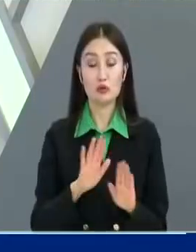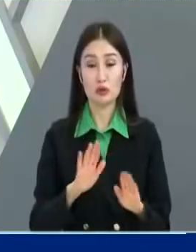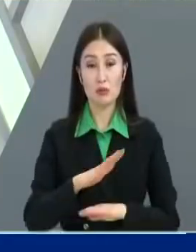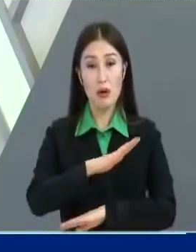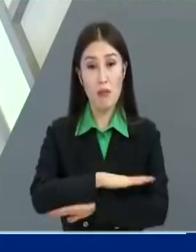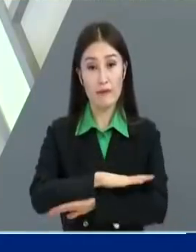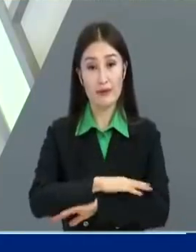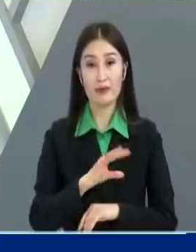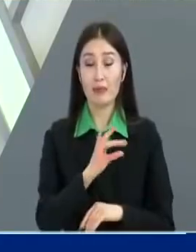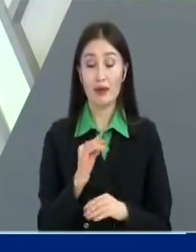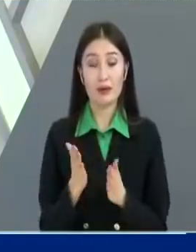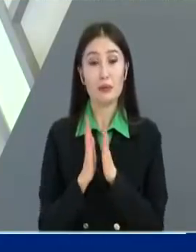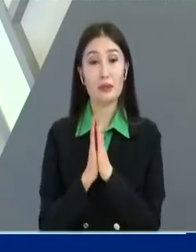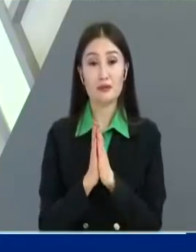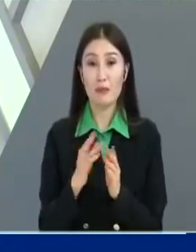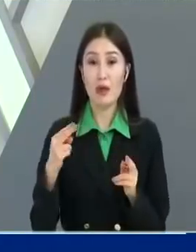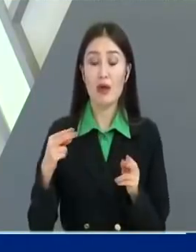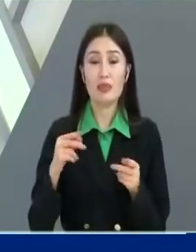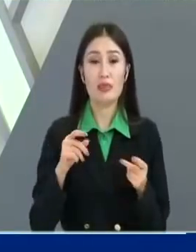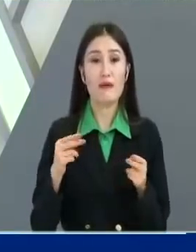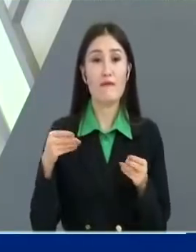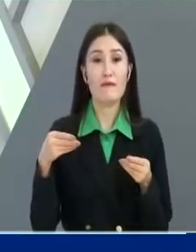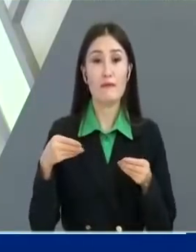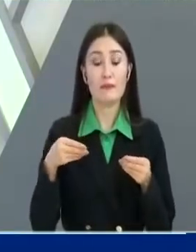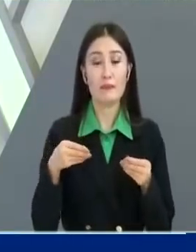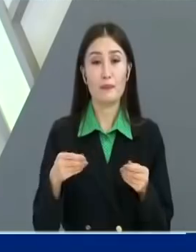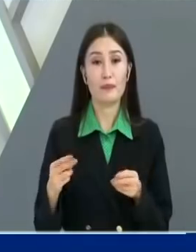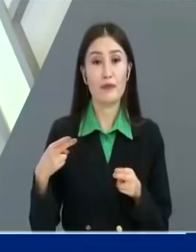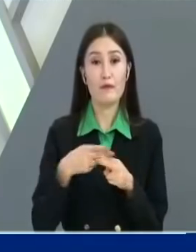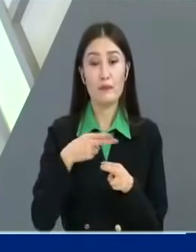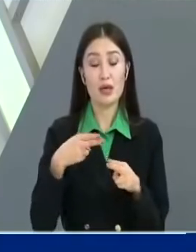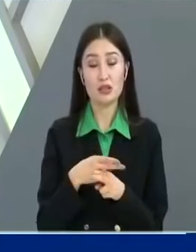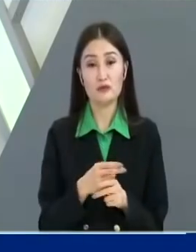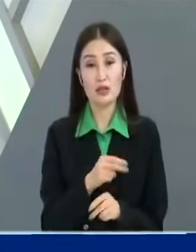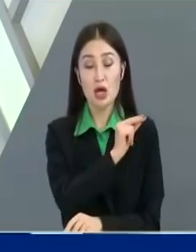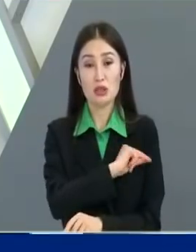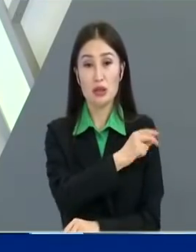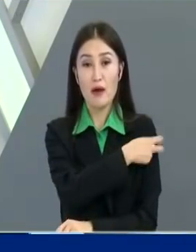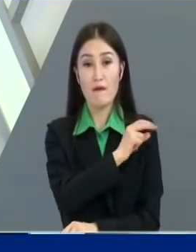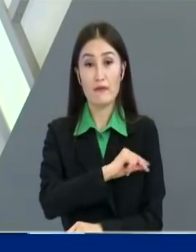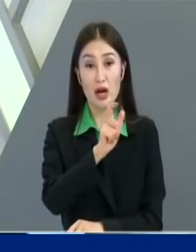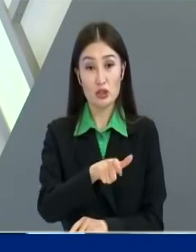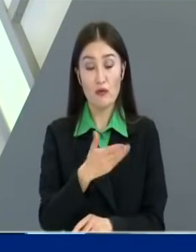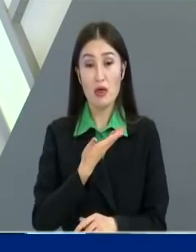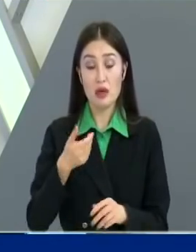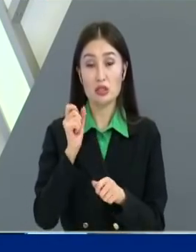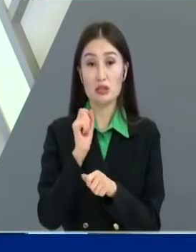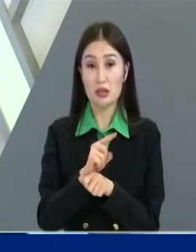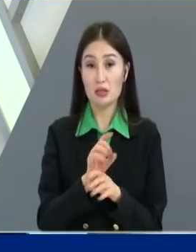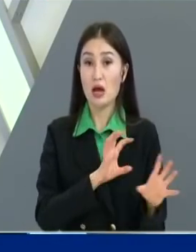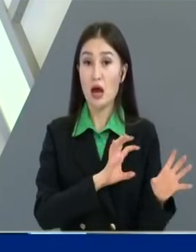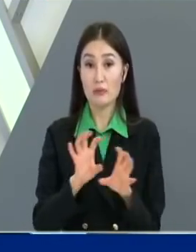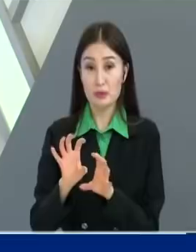поведением и призываем не вмешивать в конфликты сотрудников здравоохранения. Наша задача –